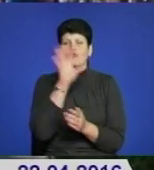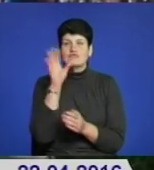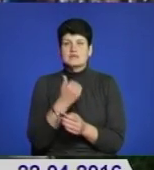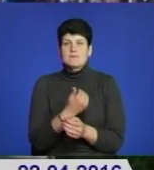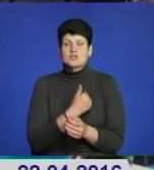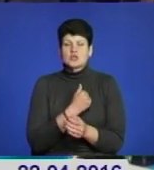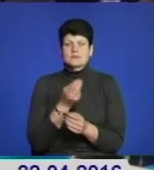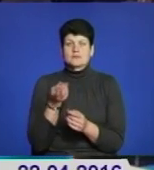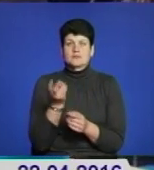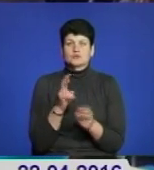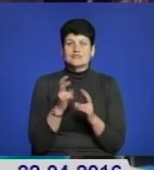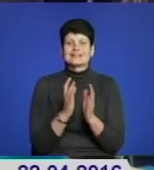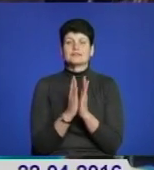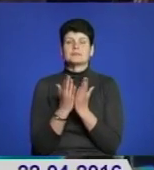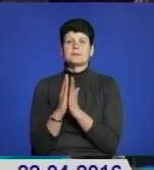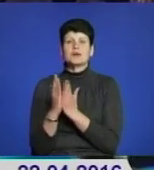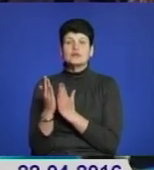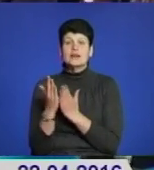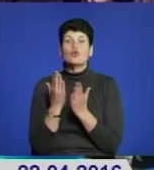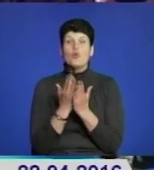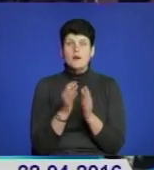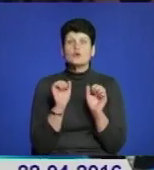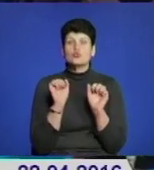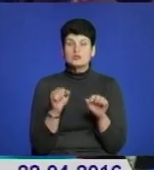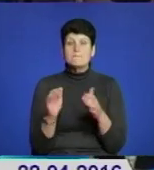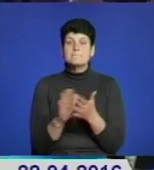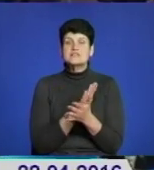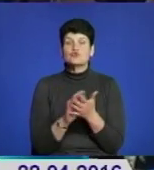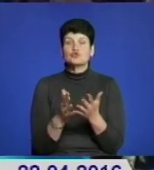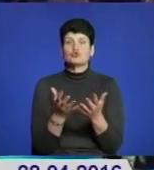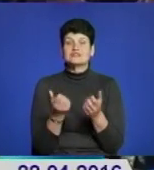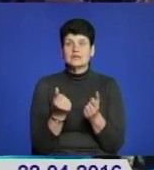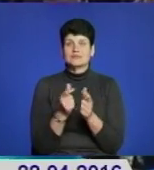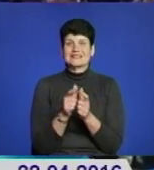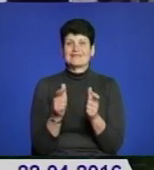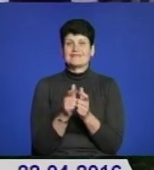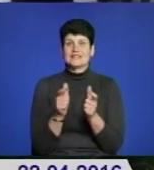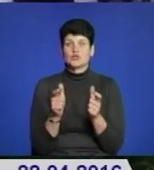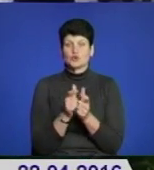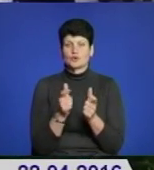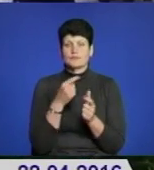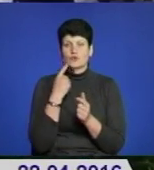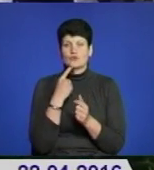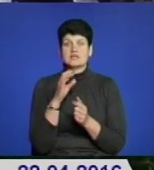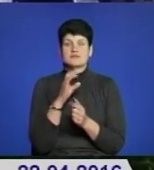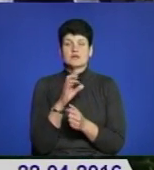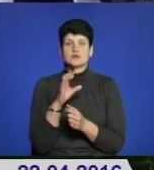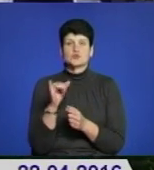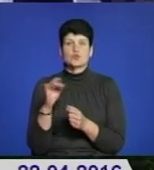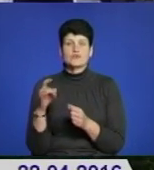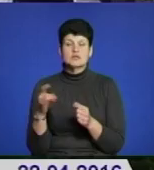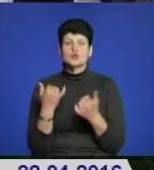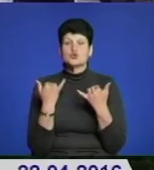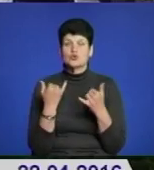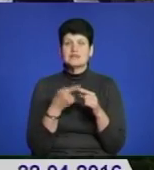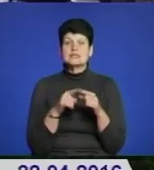стати відвідувачами бібліотеки мають змогу безкоштовно отримати читацький квиток, зазначає Світлана Осуховська.